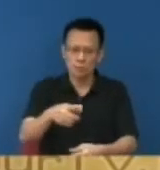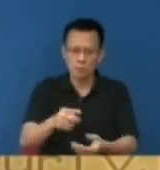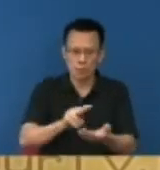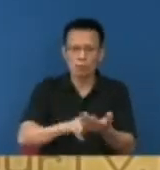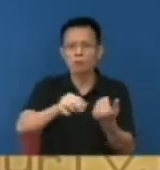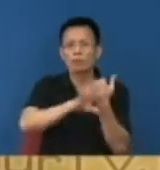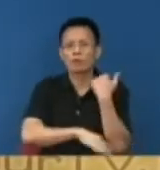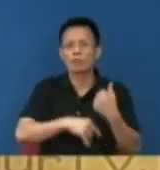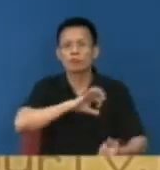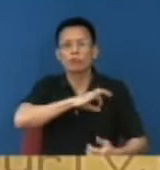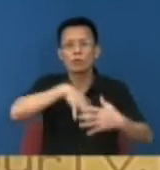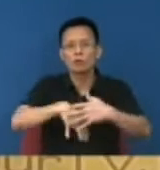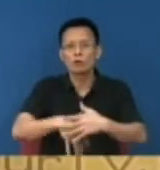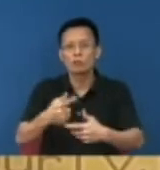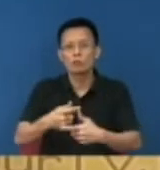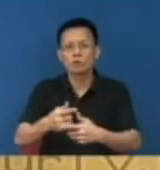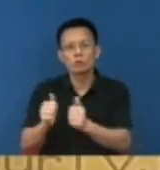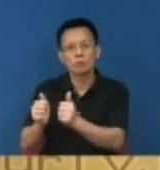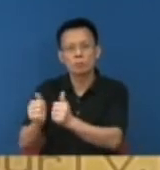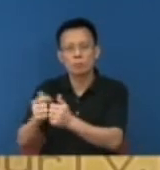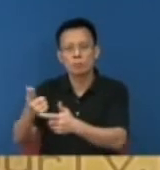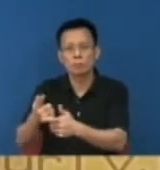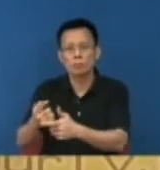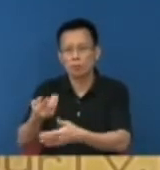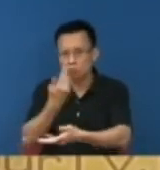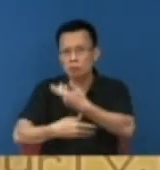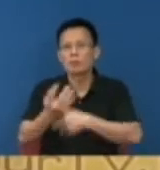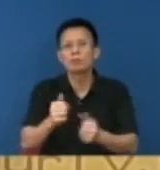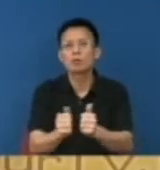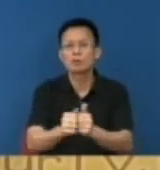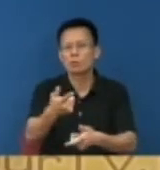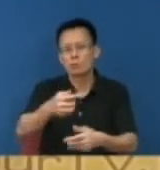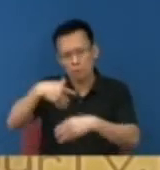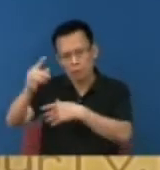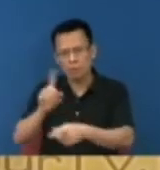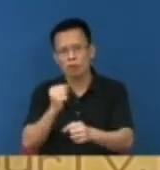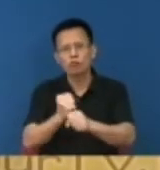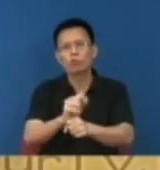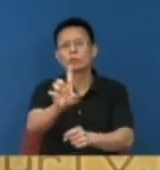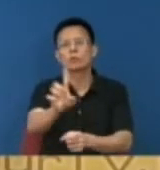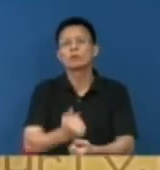面伙同呢個民建聯賣友求榮之外，仲有乜嘢做過喺呢件事上面？